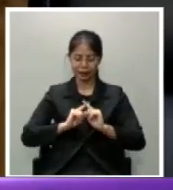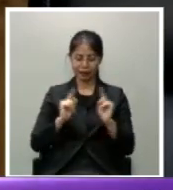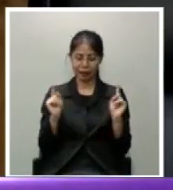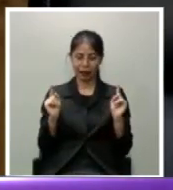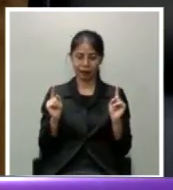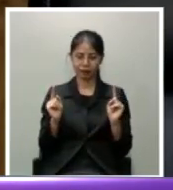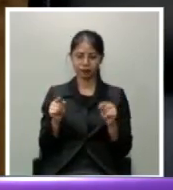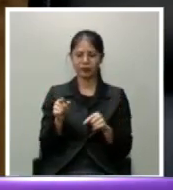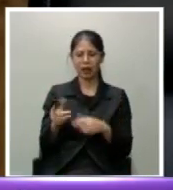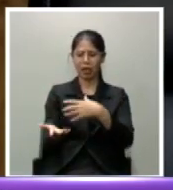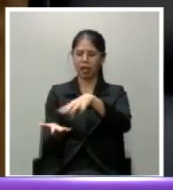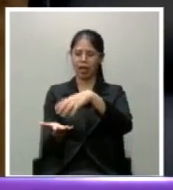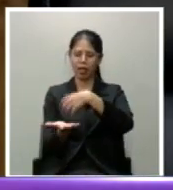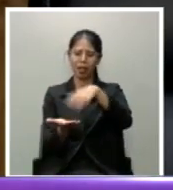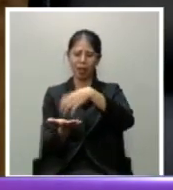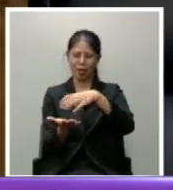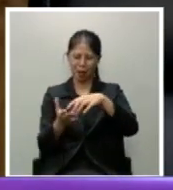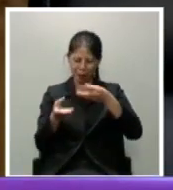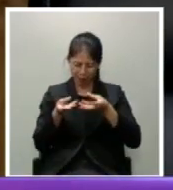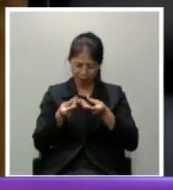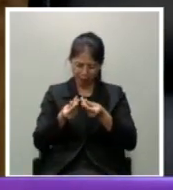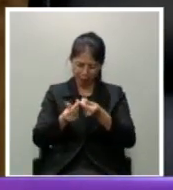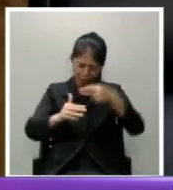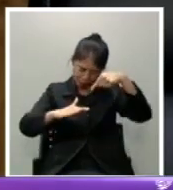ลาที่ท่านได้ให้ข้อมูลอันลุ่มลึกนั้น